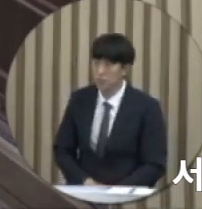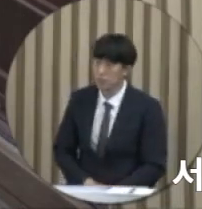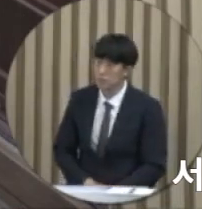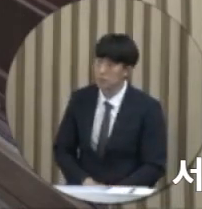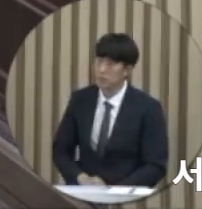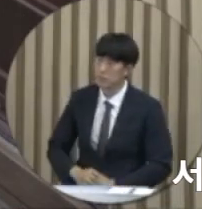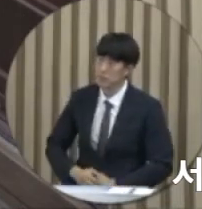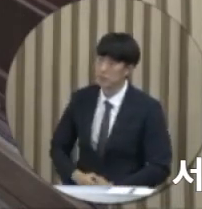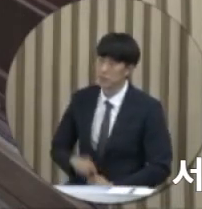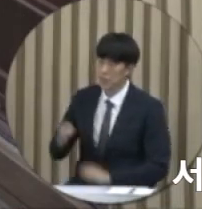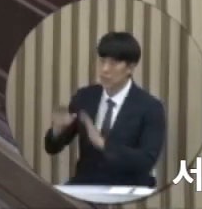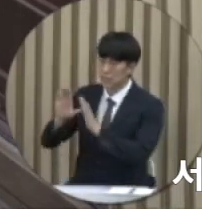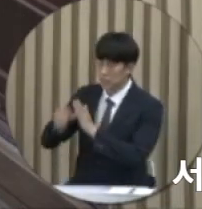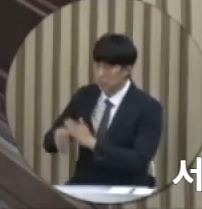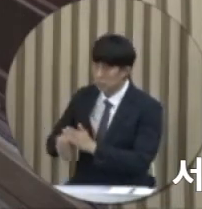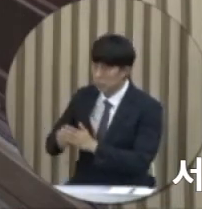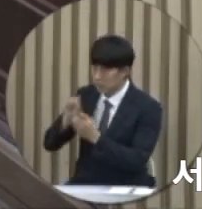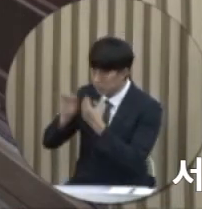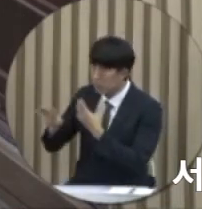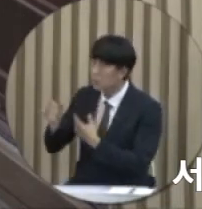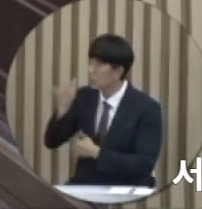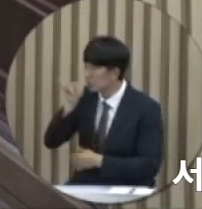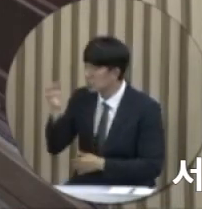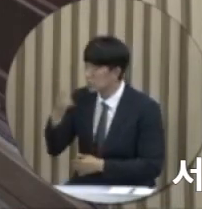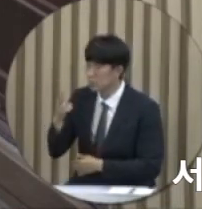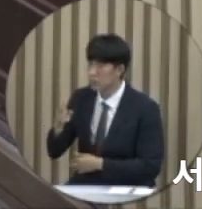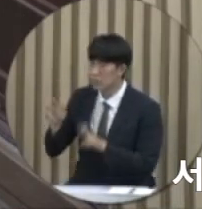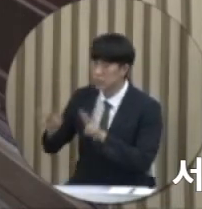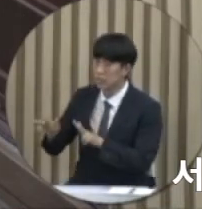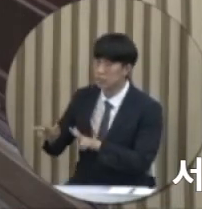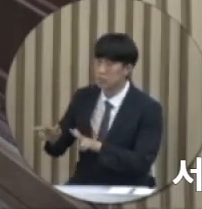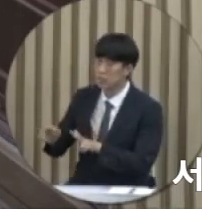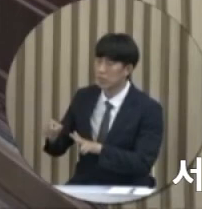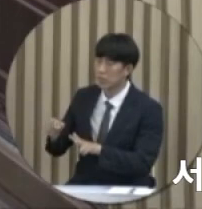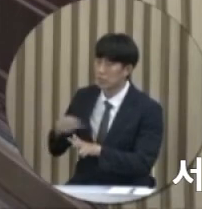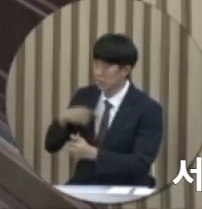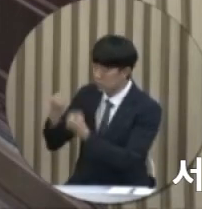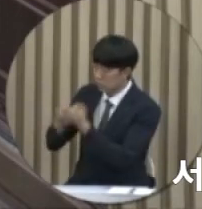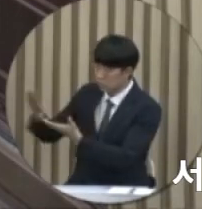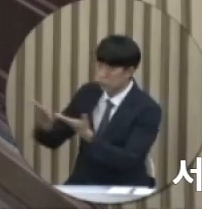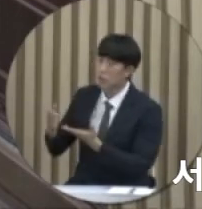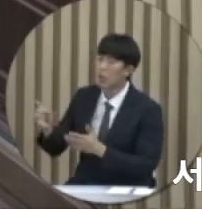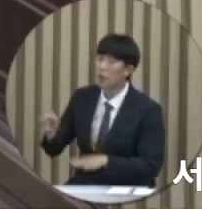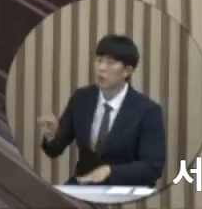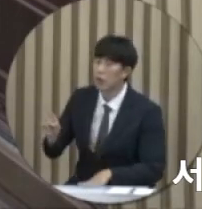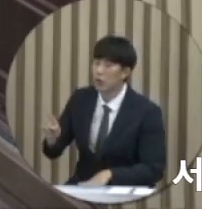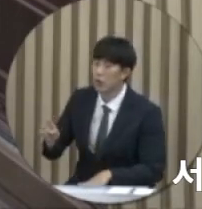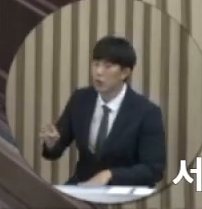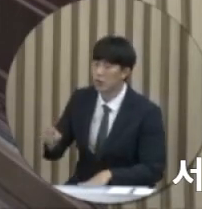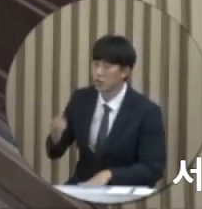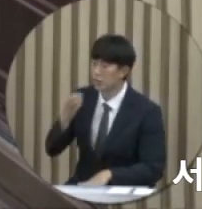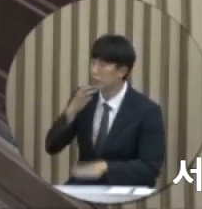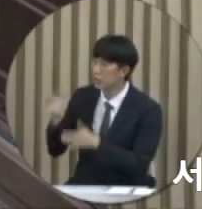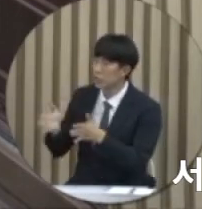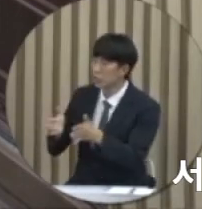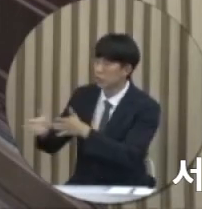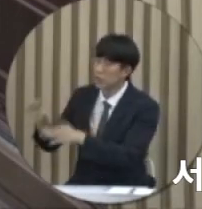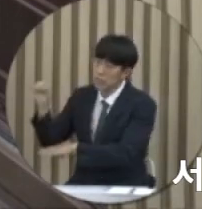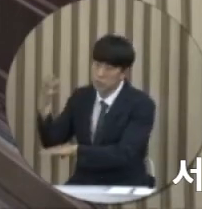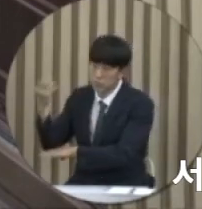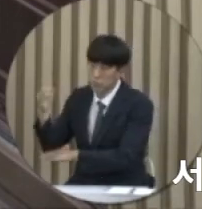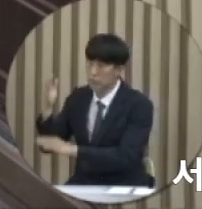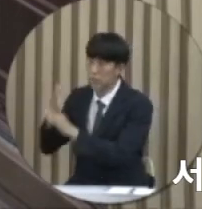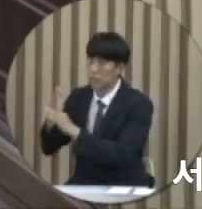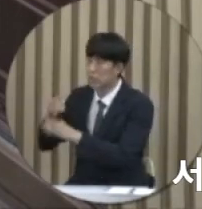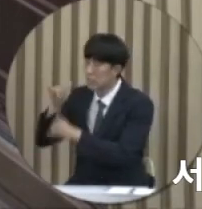이건 그래도 얘기를 한번 들은 게 있고, 실제로 이걸 세부적으로 저한테 설명해 준건 우리 경기도 6대지 언론사의 한 분이